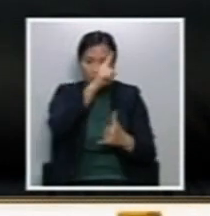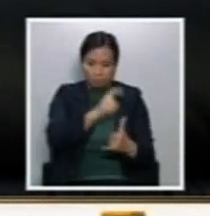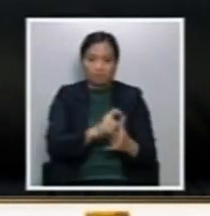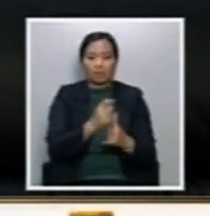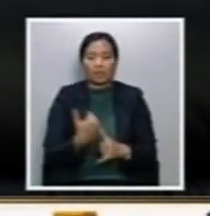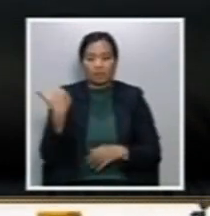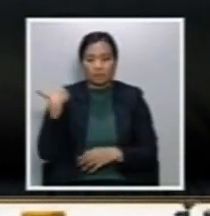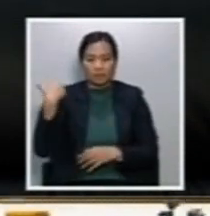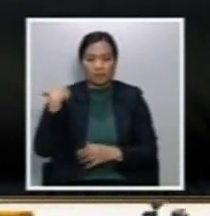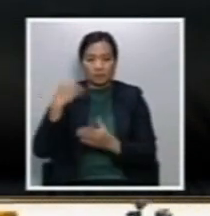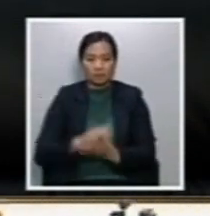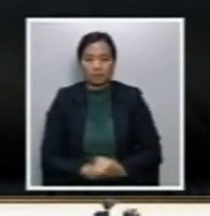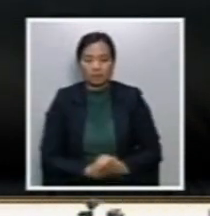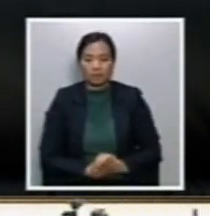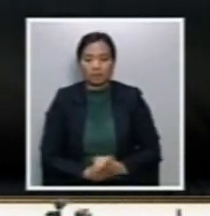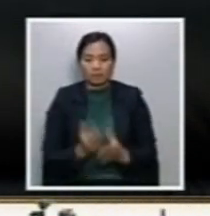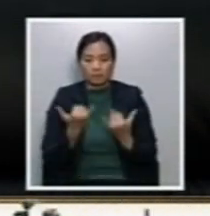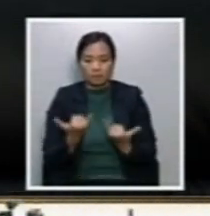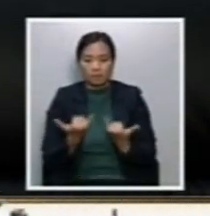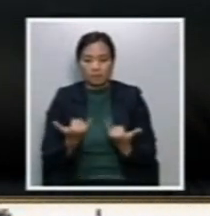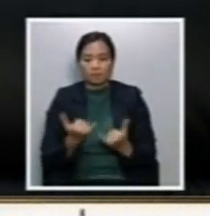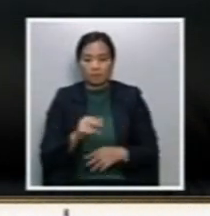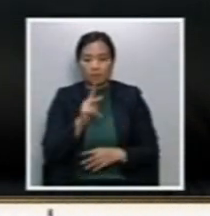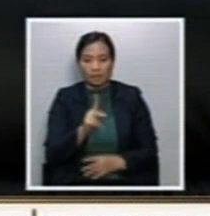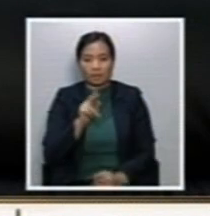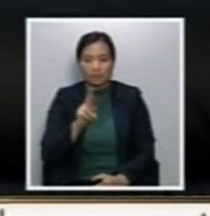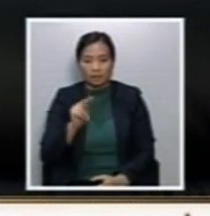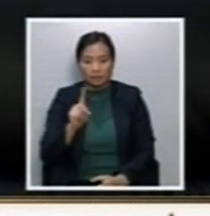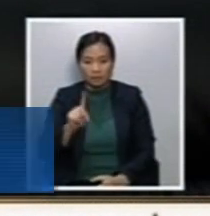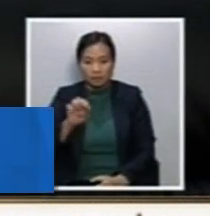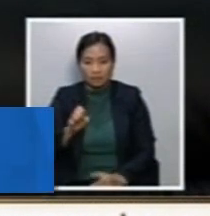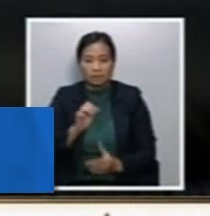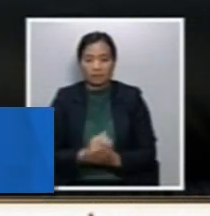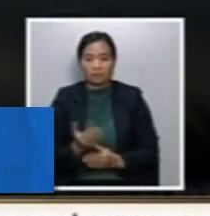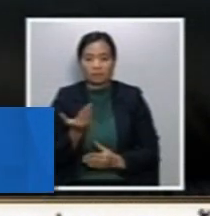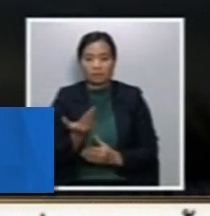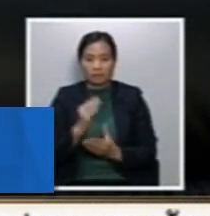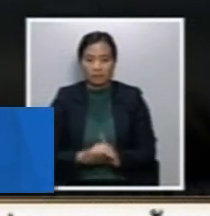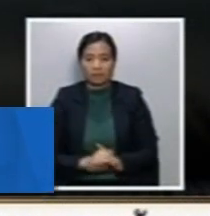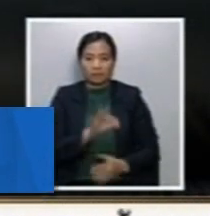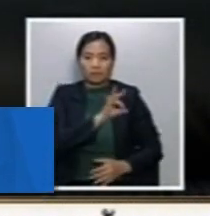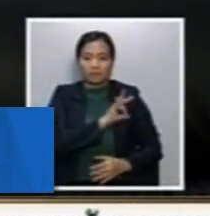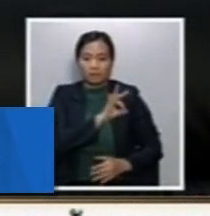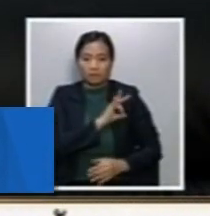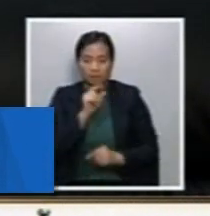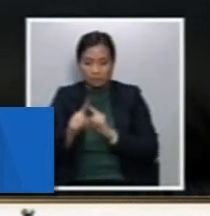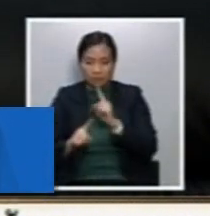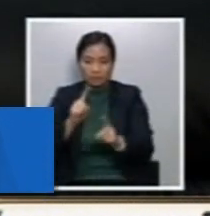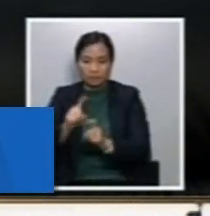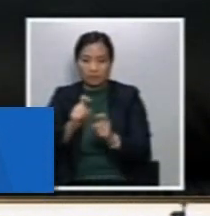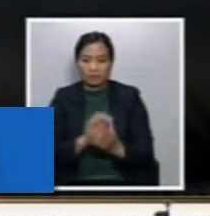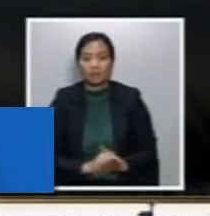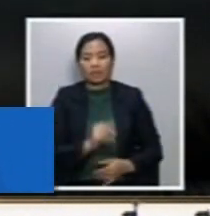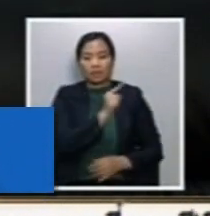มควรในขณะเดียวกันกรณีที่เกิดขึ้นในกรณีนี้ที่ท่านสมาชิกได้มาสอบถามนั้นเจ้าหน้า